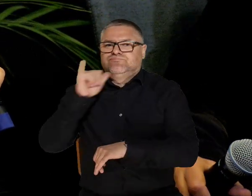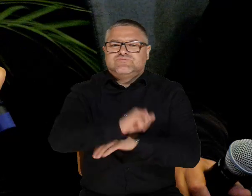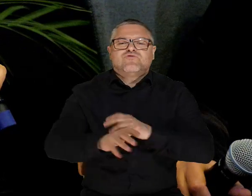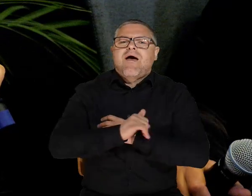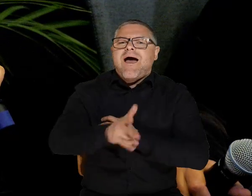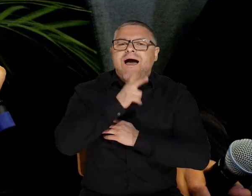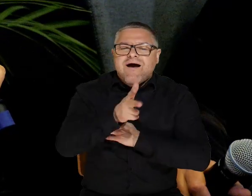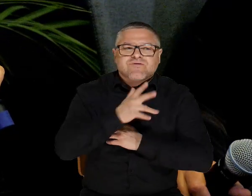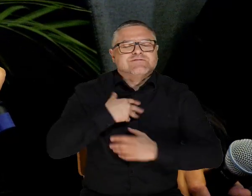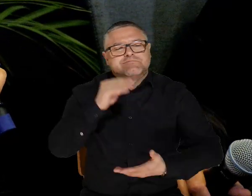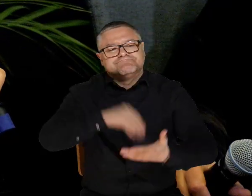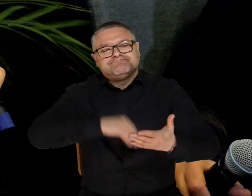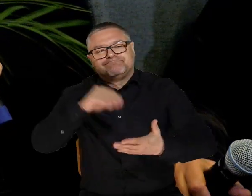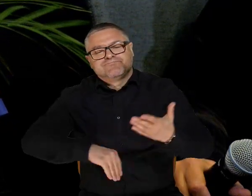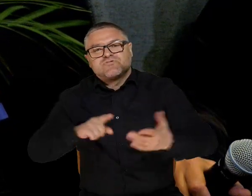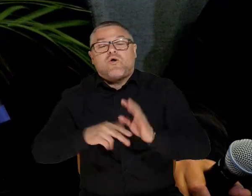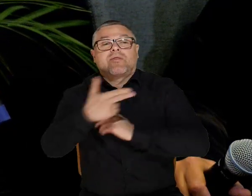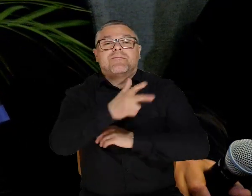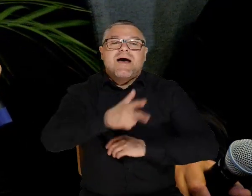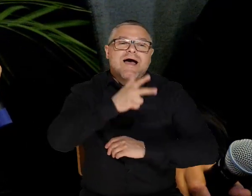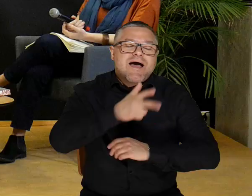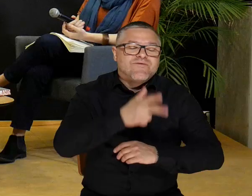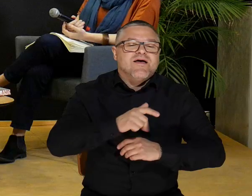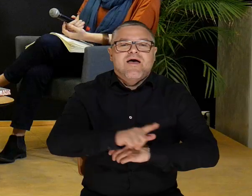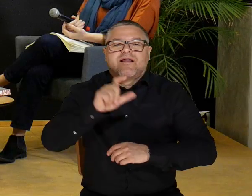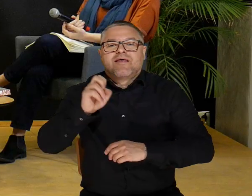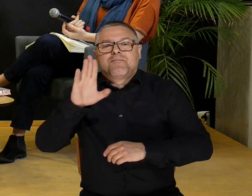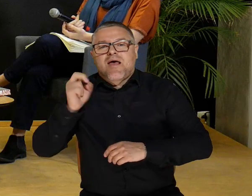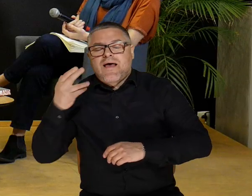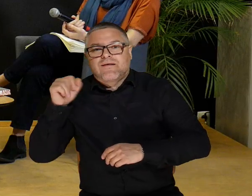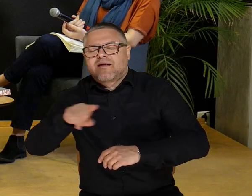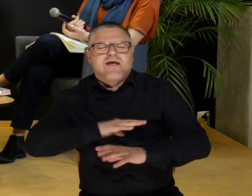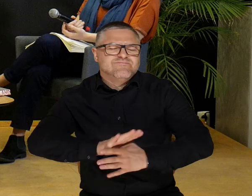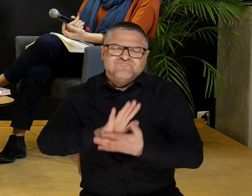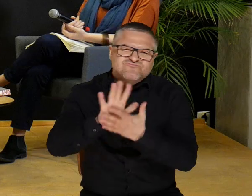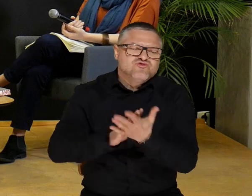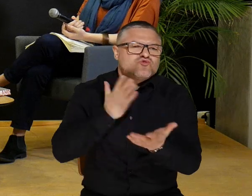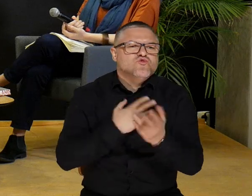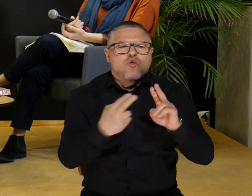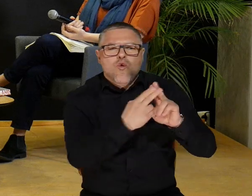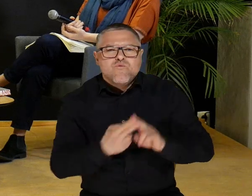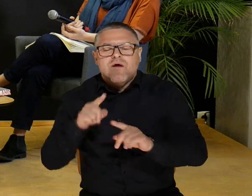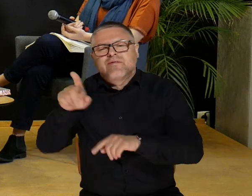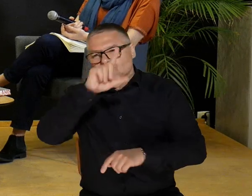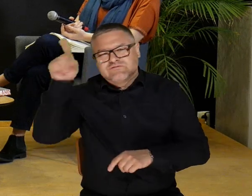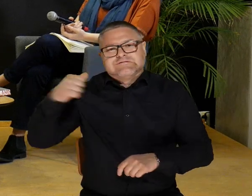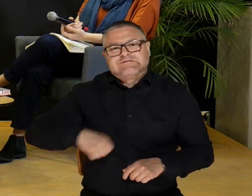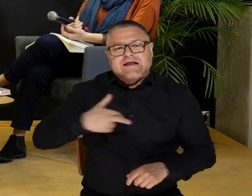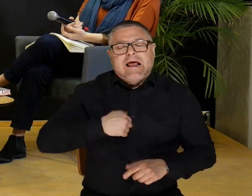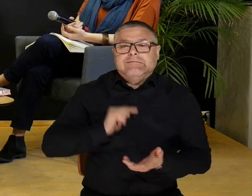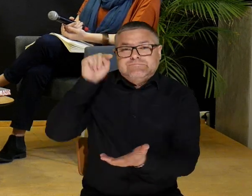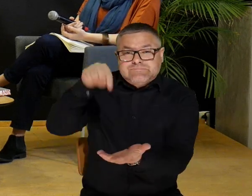Afryki, pisać książkę o Afryce, o Liberii. Miałam już wszystko tam ustalone, czekano tam na mnie,